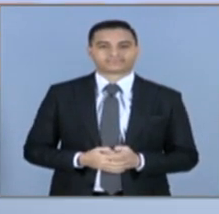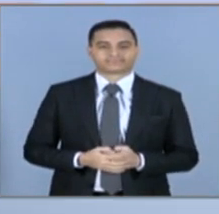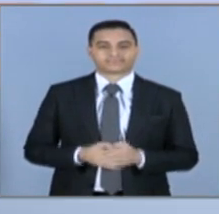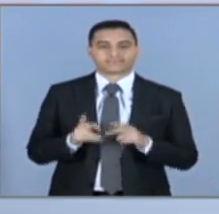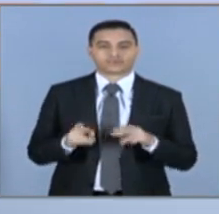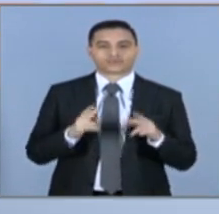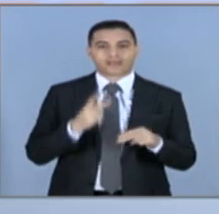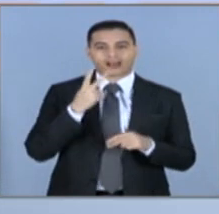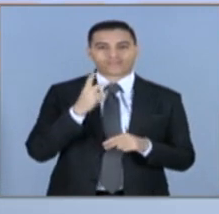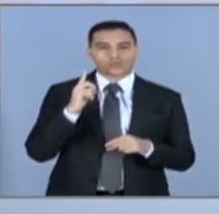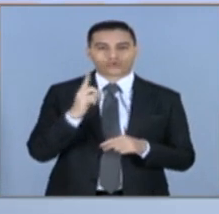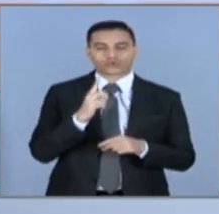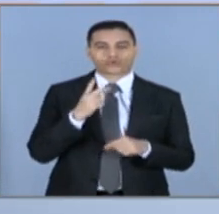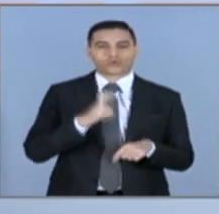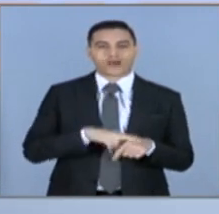موسم